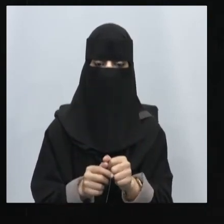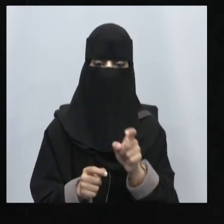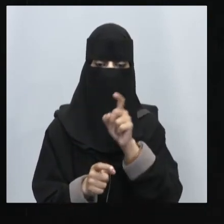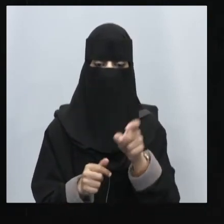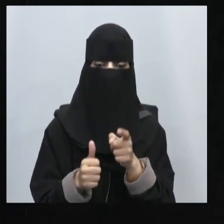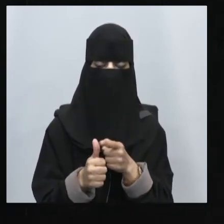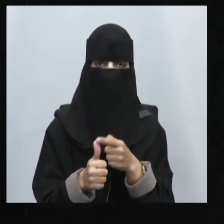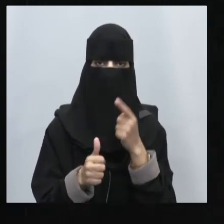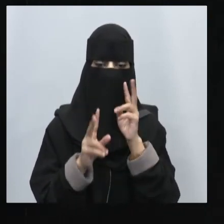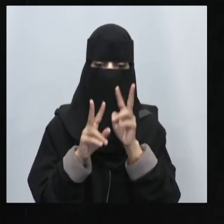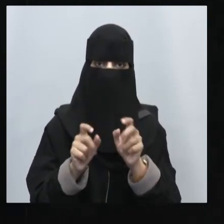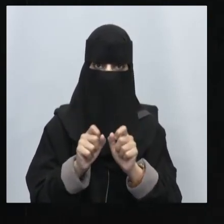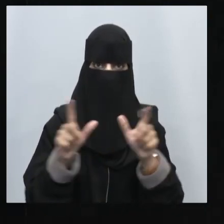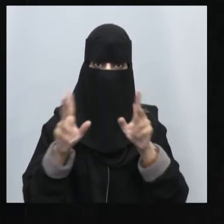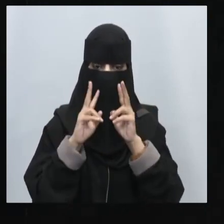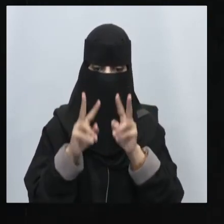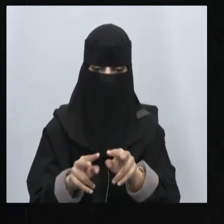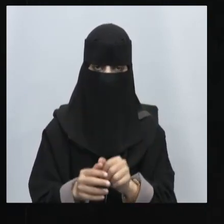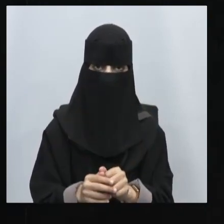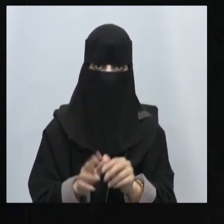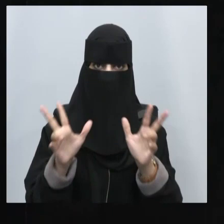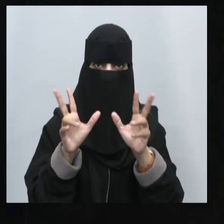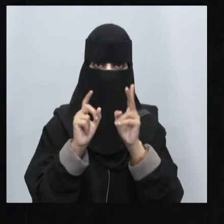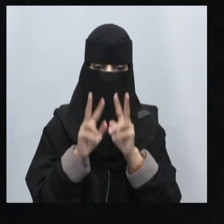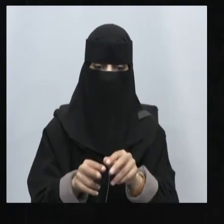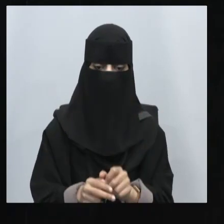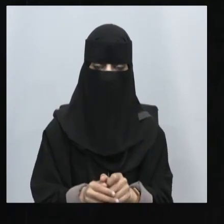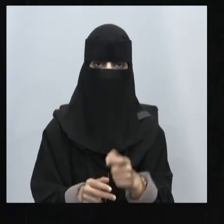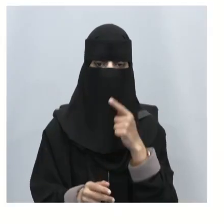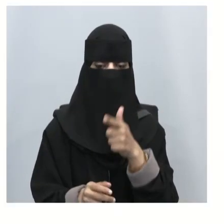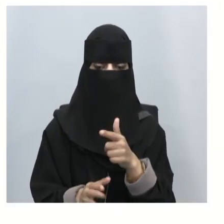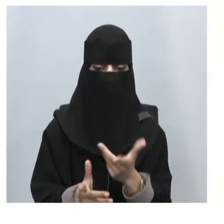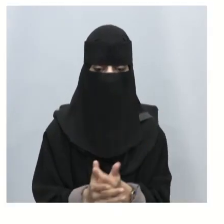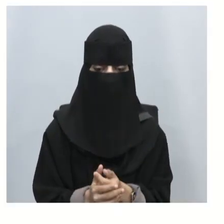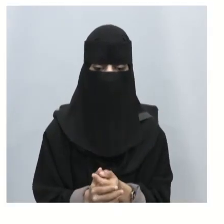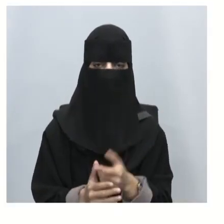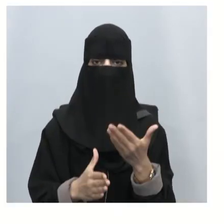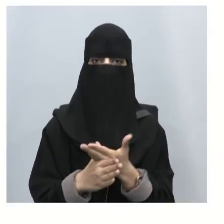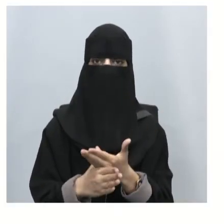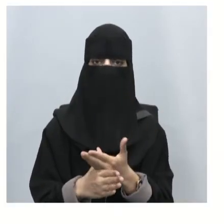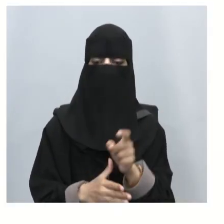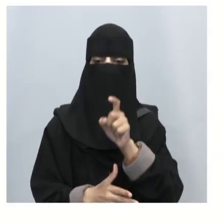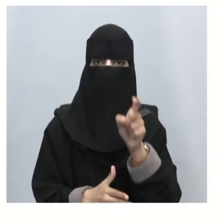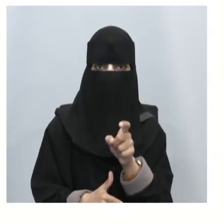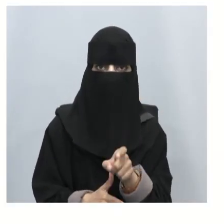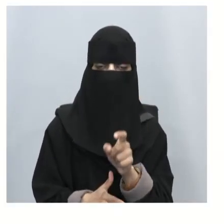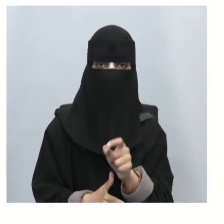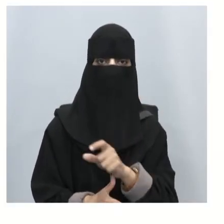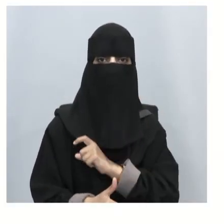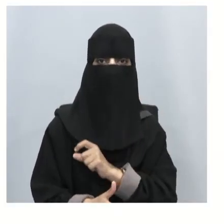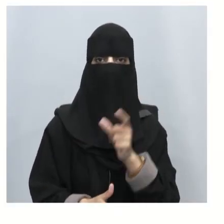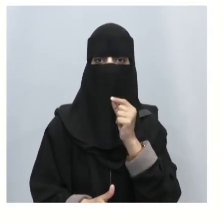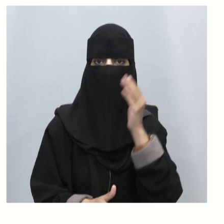بالسؤال الذي يظهر امامكم الان على الشاشه والذي يقول علل او علل يا عزيزتي